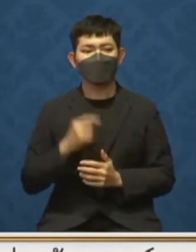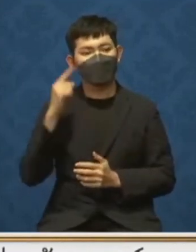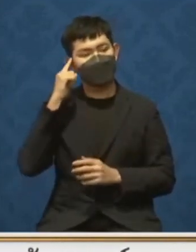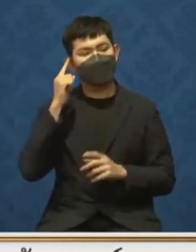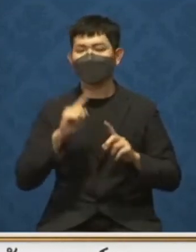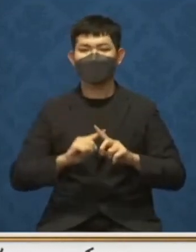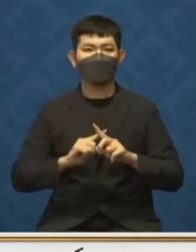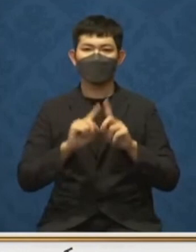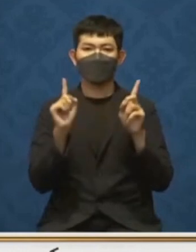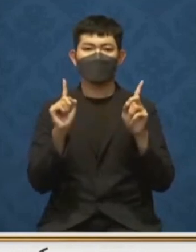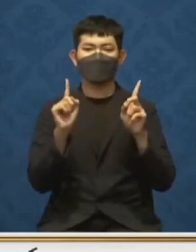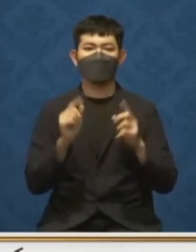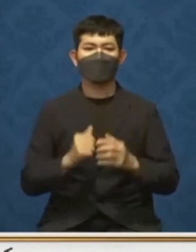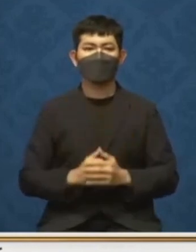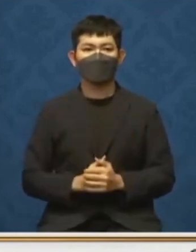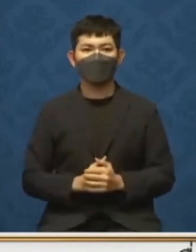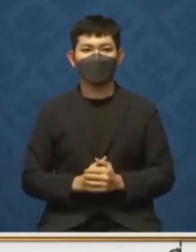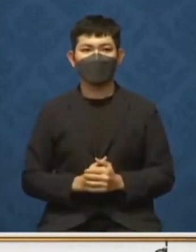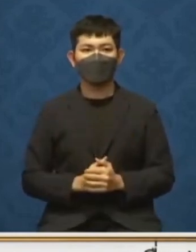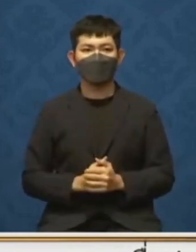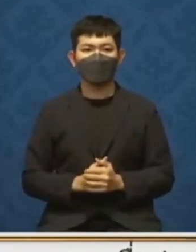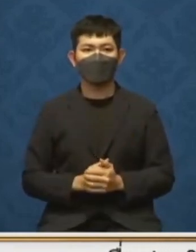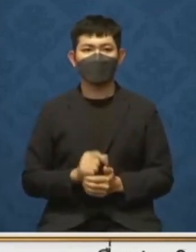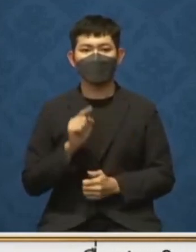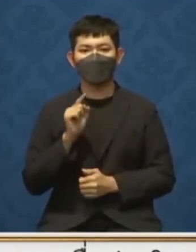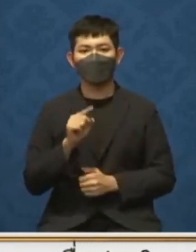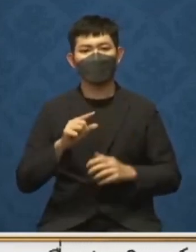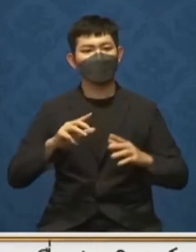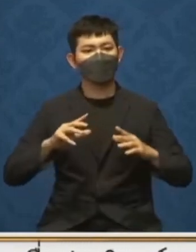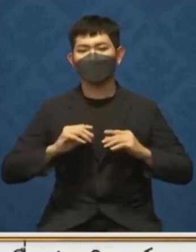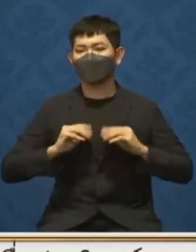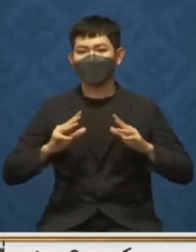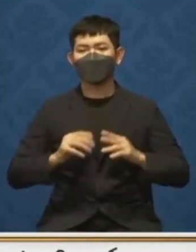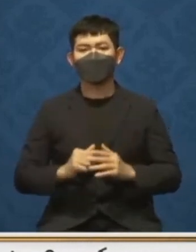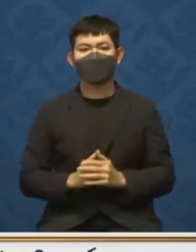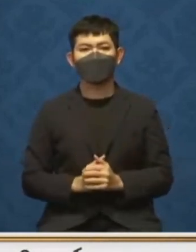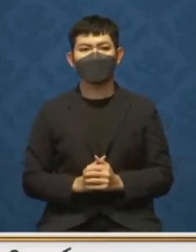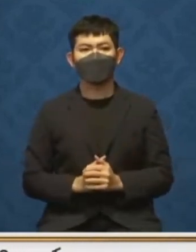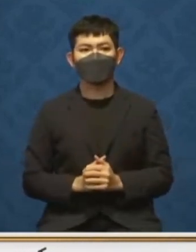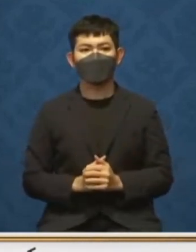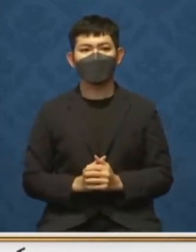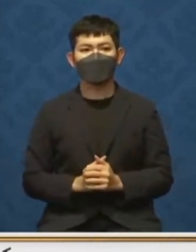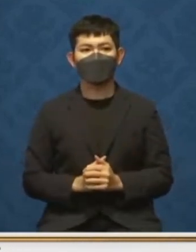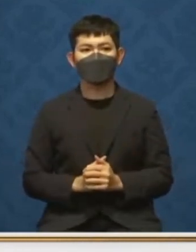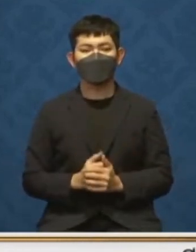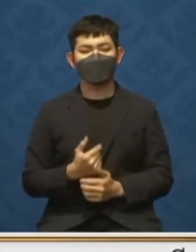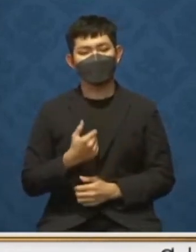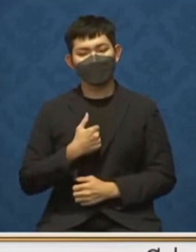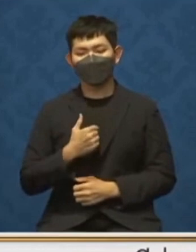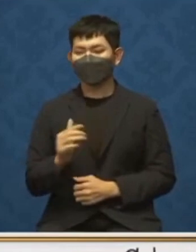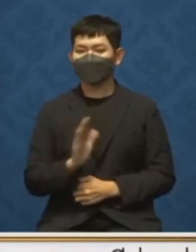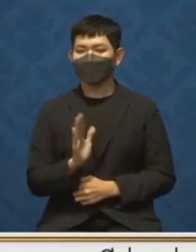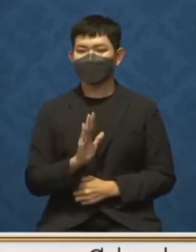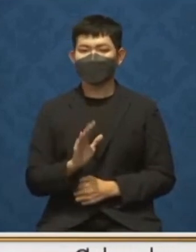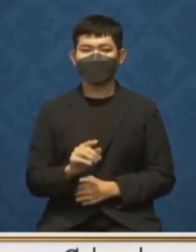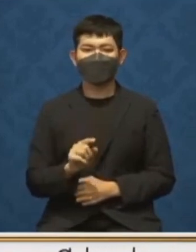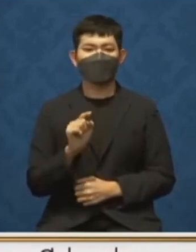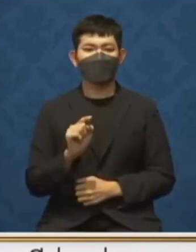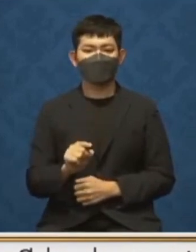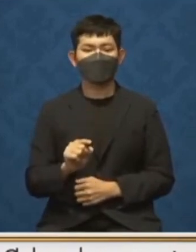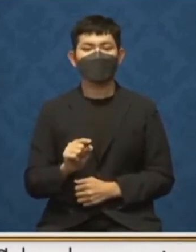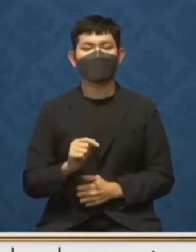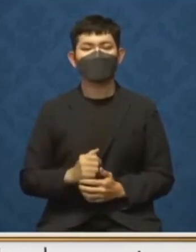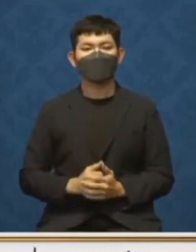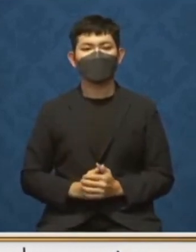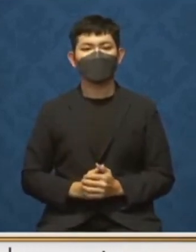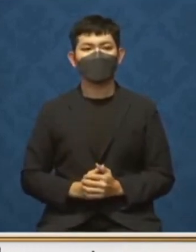วยกับข้อสังเกตของคณะกรรมการร่วมกันโปรดกดปุ่มไม่เห็นด้วยท่านผู้ใดเห็นว่าควรงดออกเสียงโปรดกดปุ่